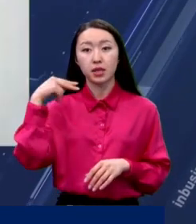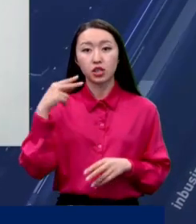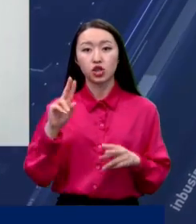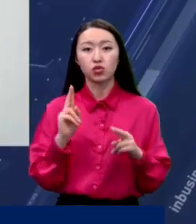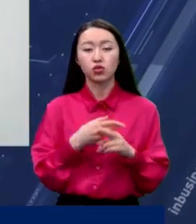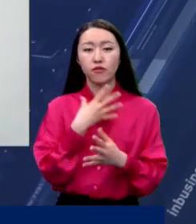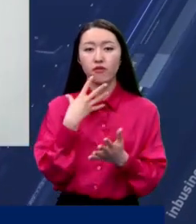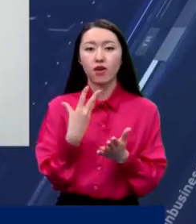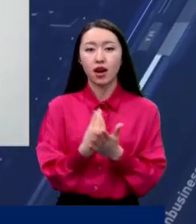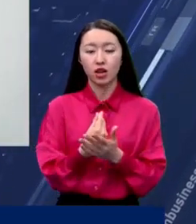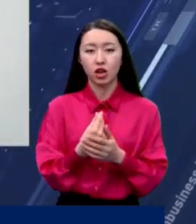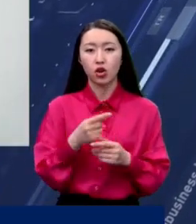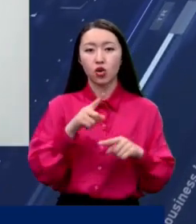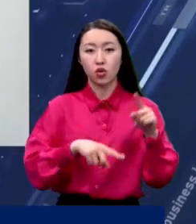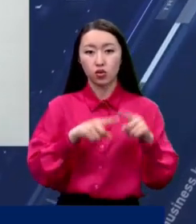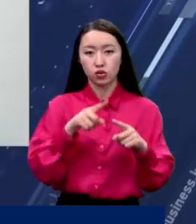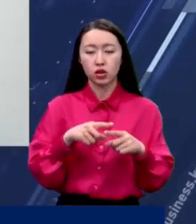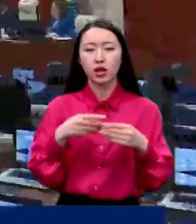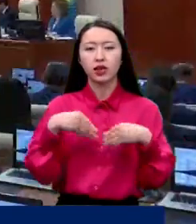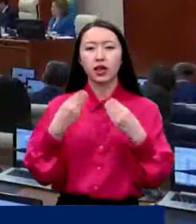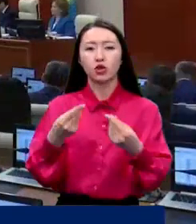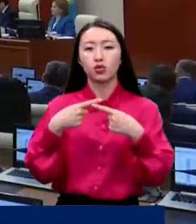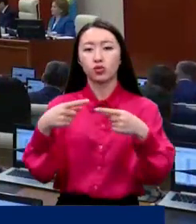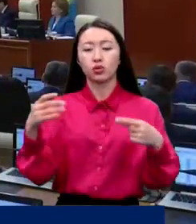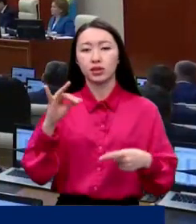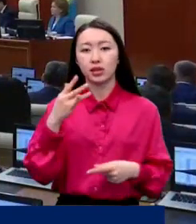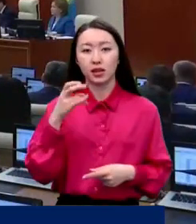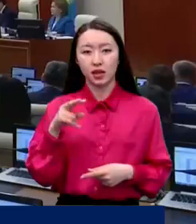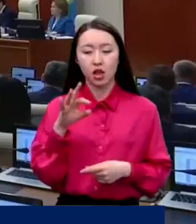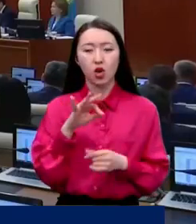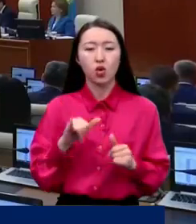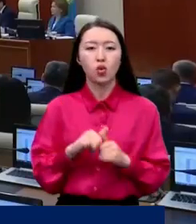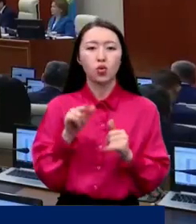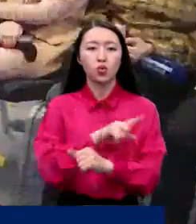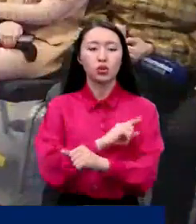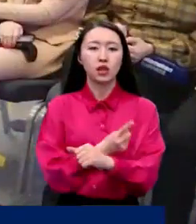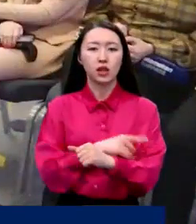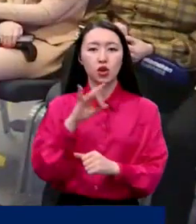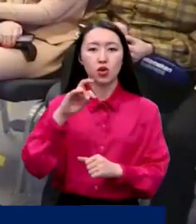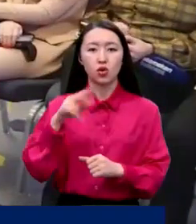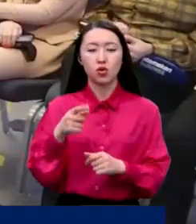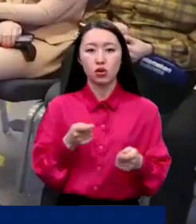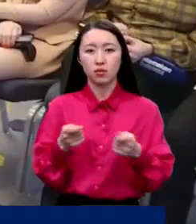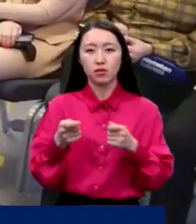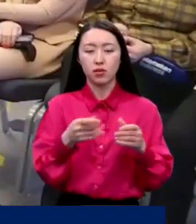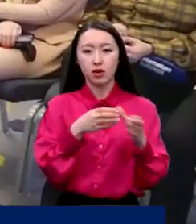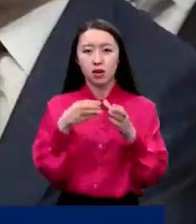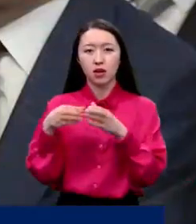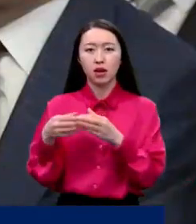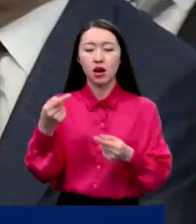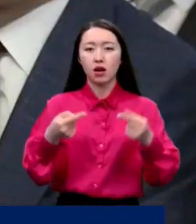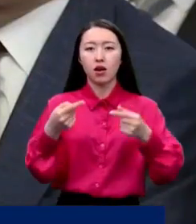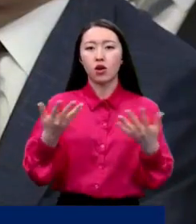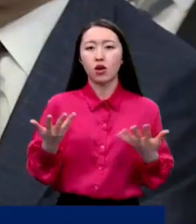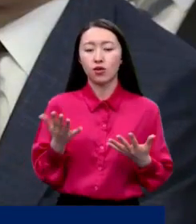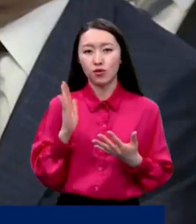родственников из государственной системы, он дает всем остальным сигнал. Об усилении роли парламента, какие партии будут конкурировать между собой и не